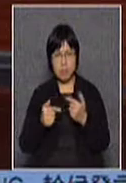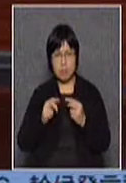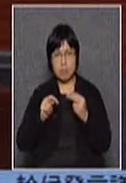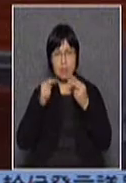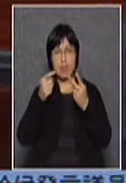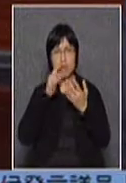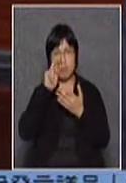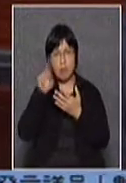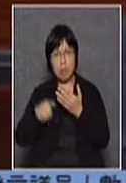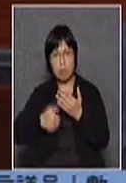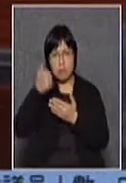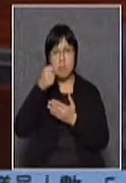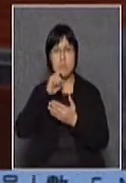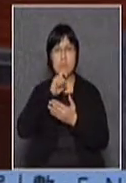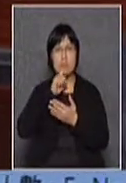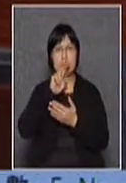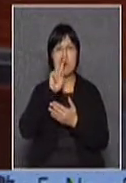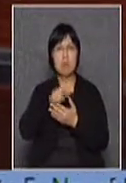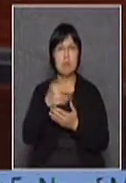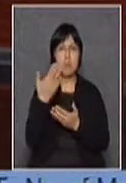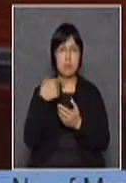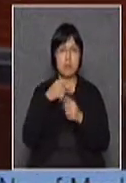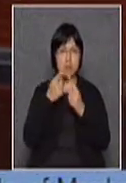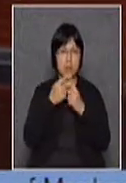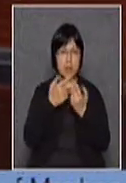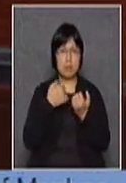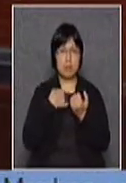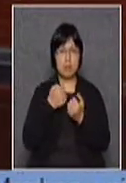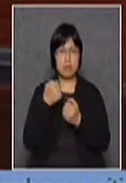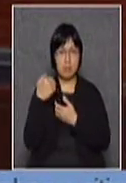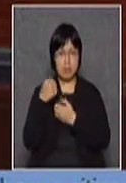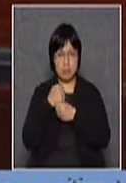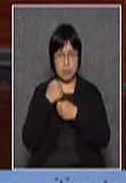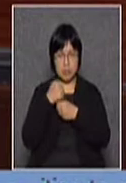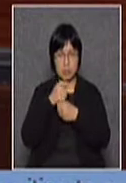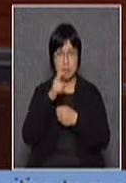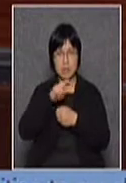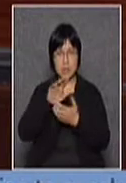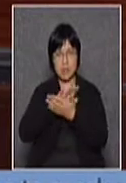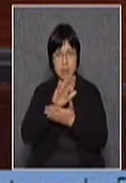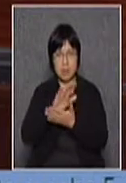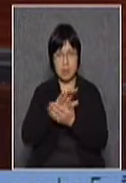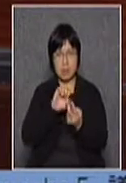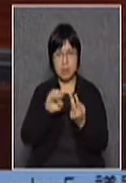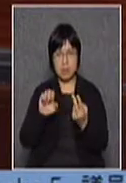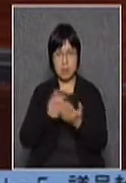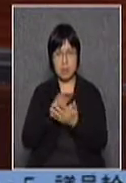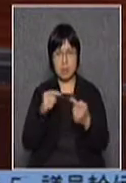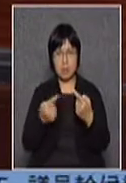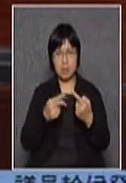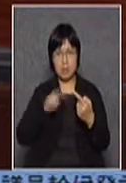嘅成果嘅。如果你睇翻嗰個國民生產總值，2000年嘅時候係呢個嘅